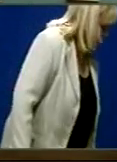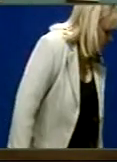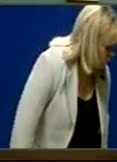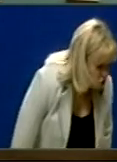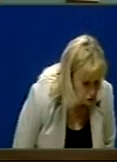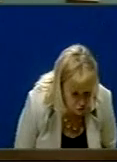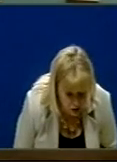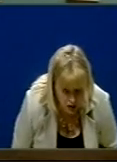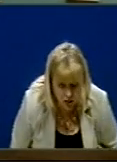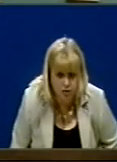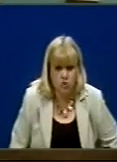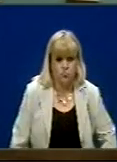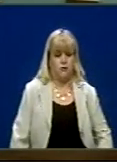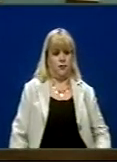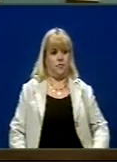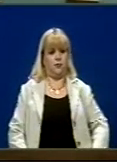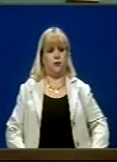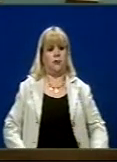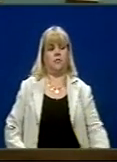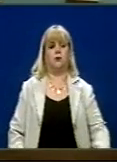Pyetje shtesë.